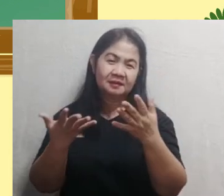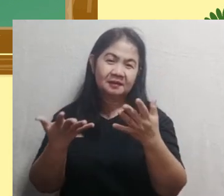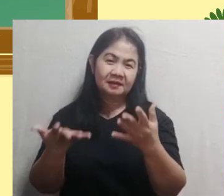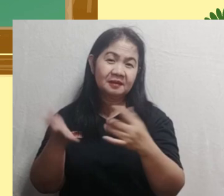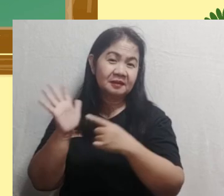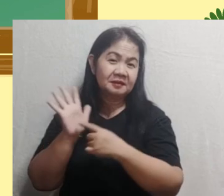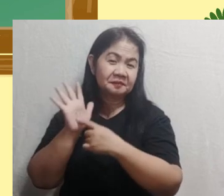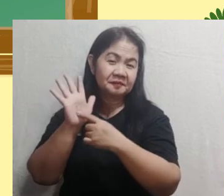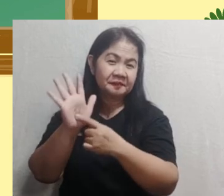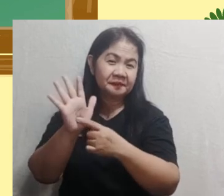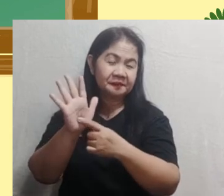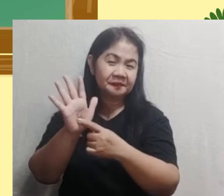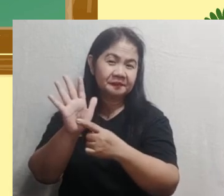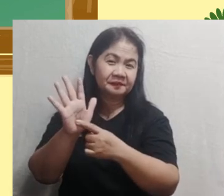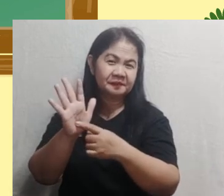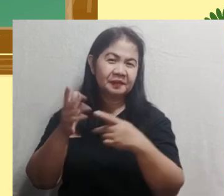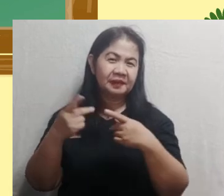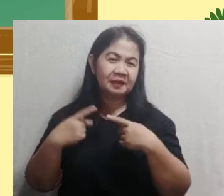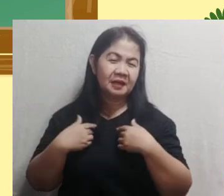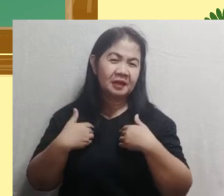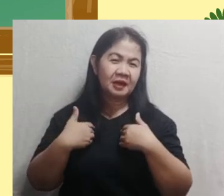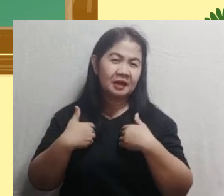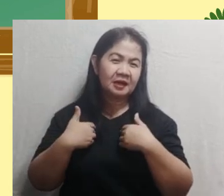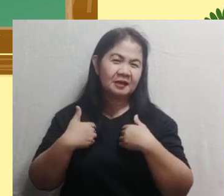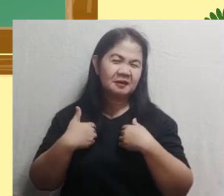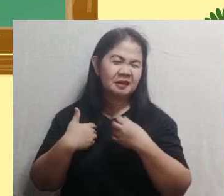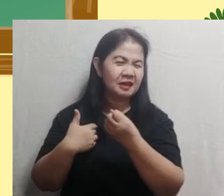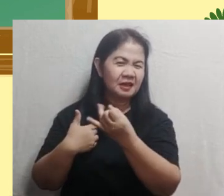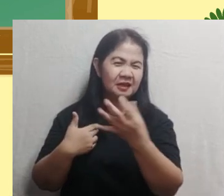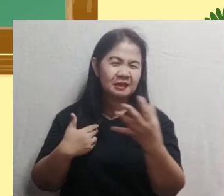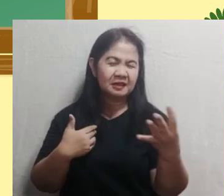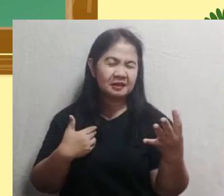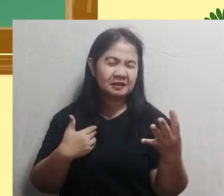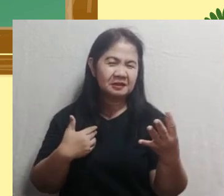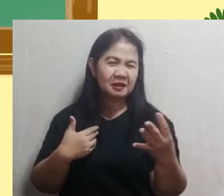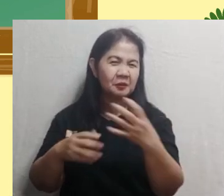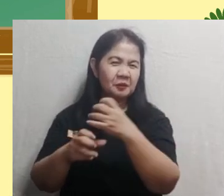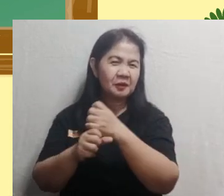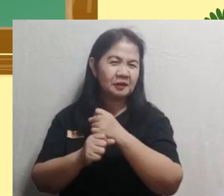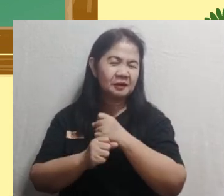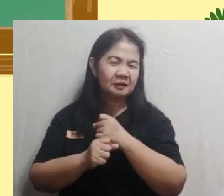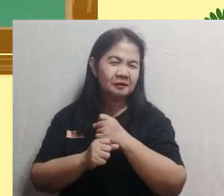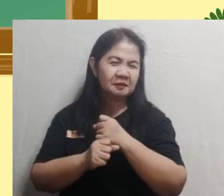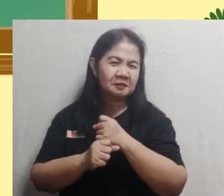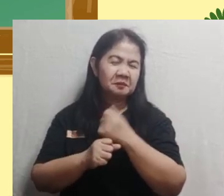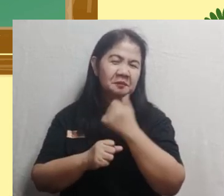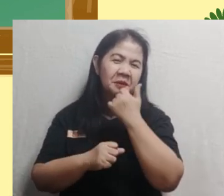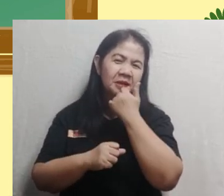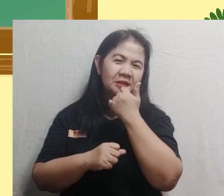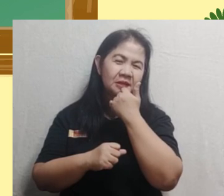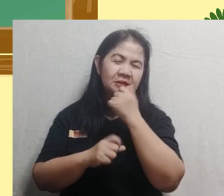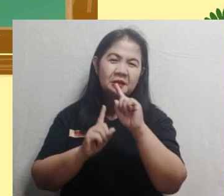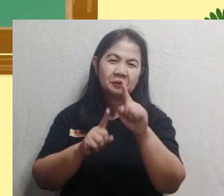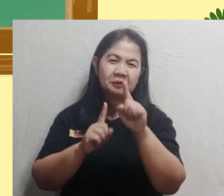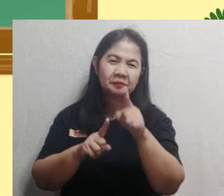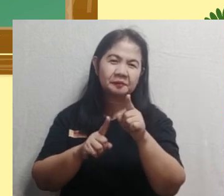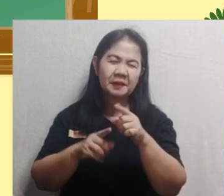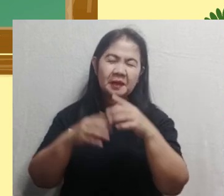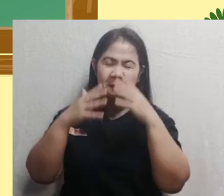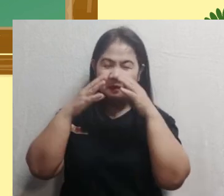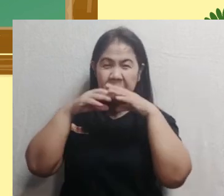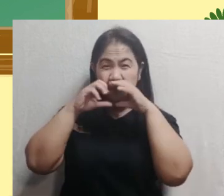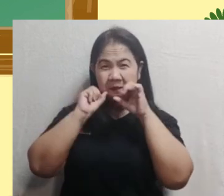may ilan kang hindi nakuwang wastong sagot. Malungkot man ang muka na ibibigay ko sa'yo, hindi